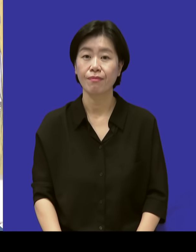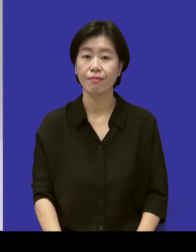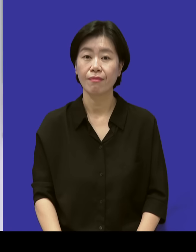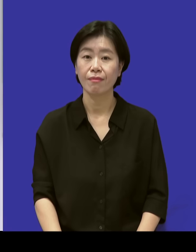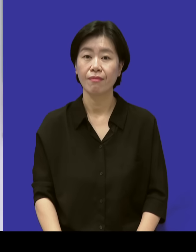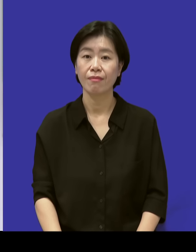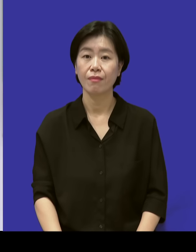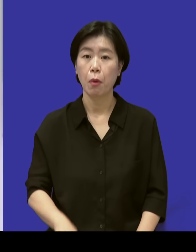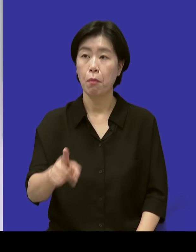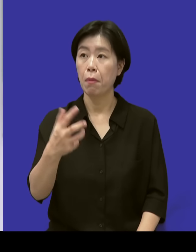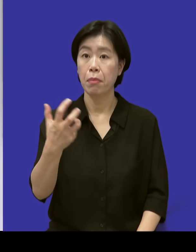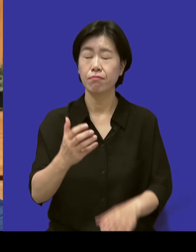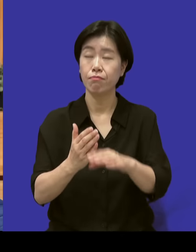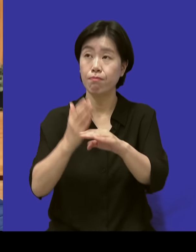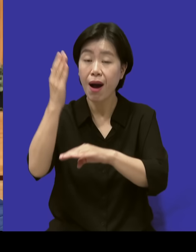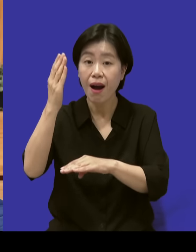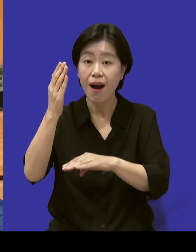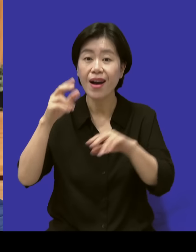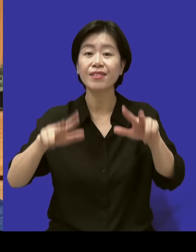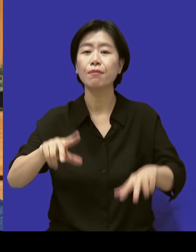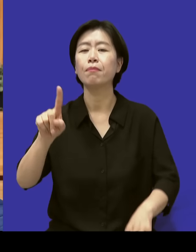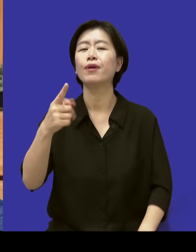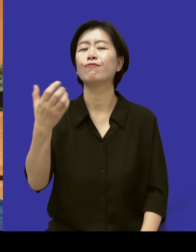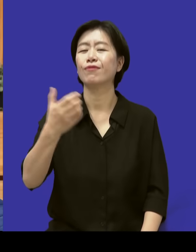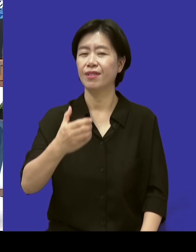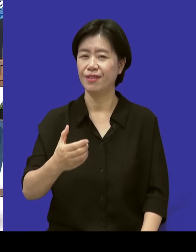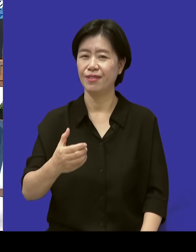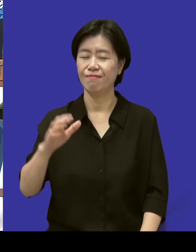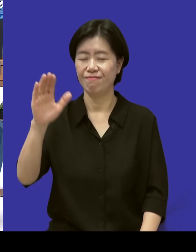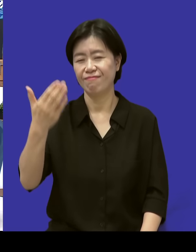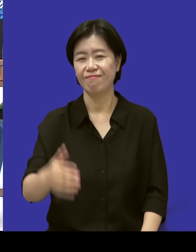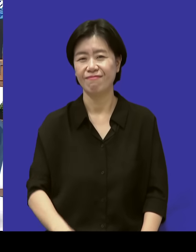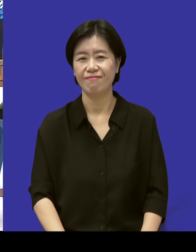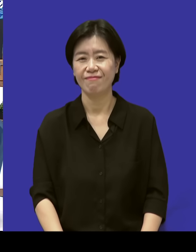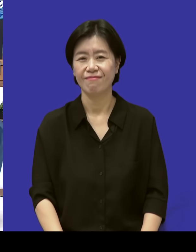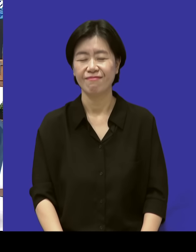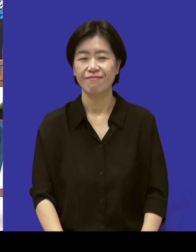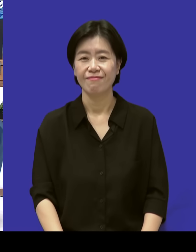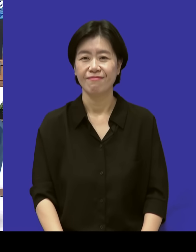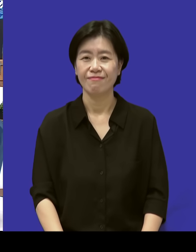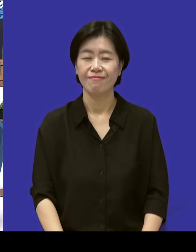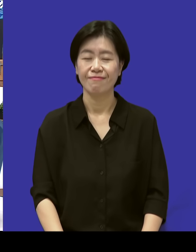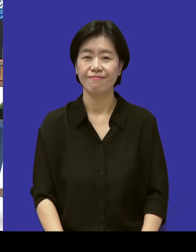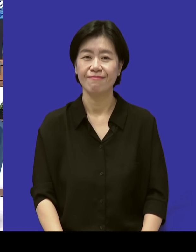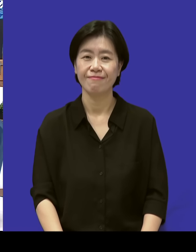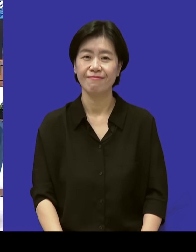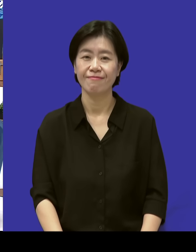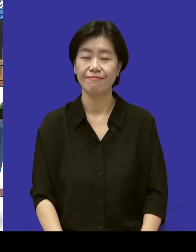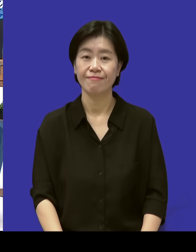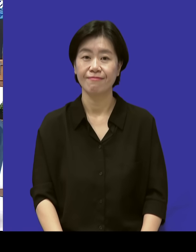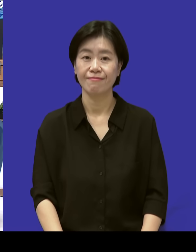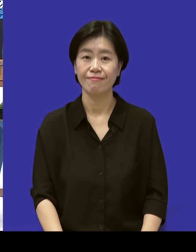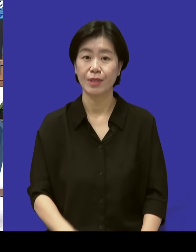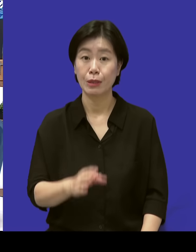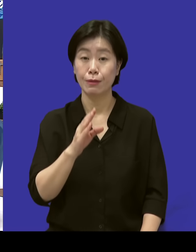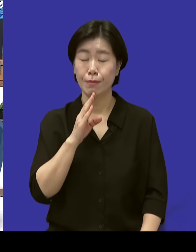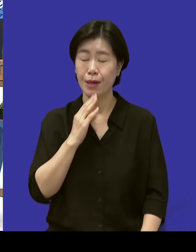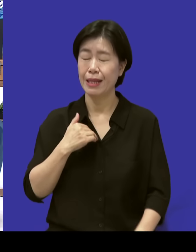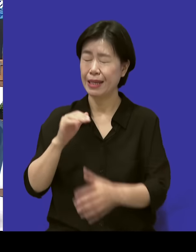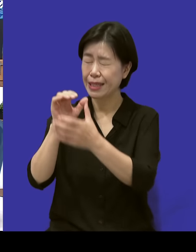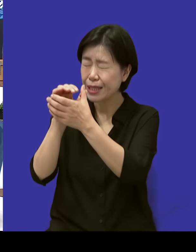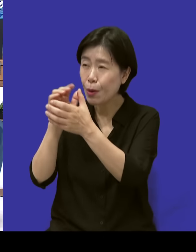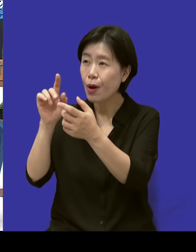넘치게 부어주셔가지고 그러니까 예, 며칠 전 숫자를 말씀 안 하셔가지고 그냥 넘치게 확하라고 예, 그냥 넘치게 주시더라고요.